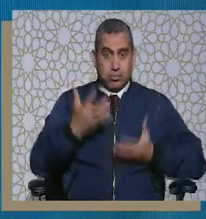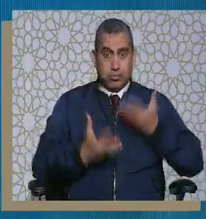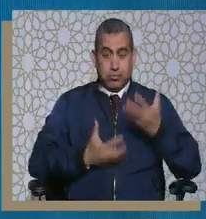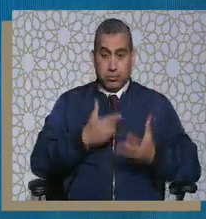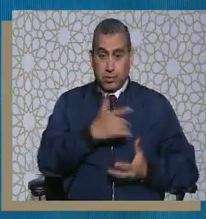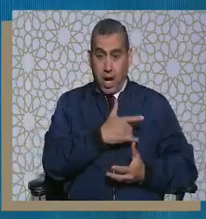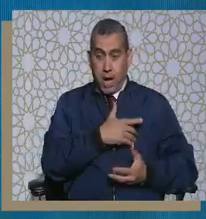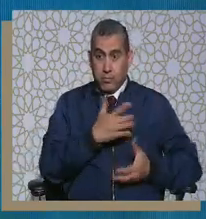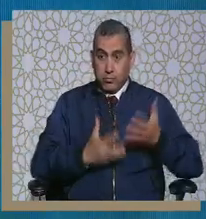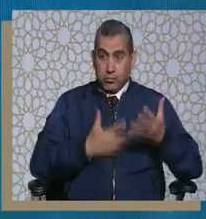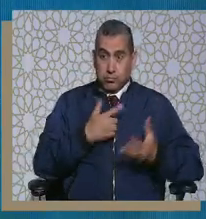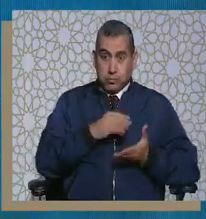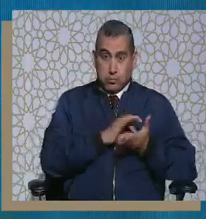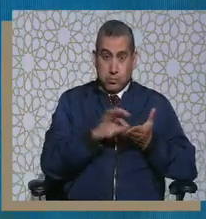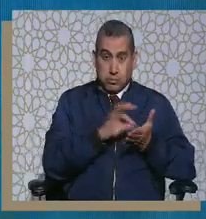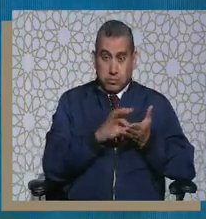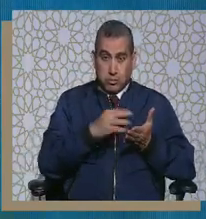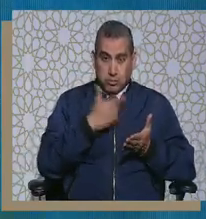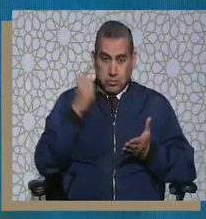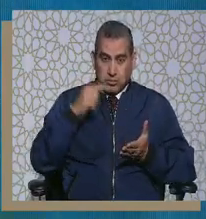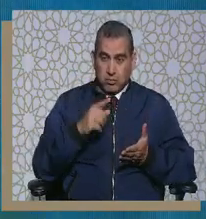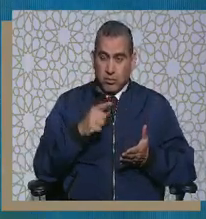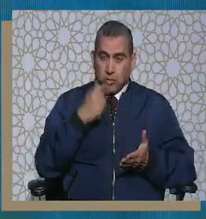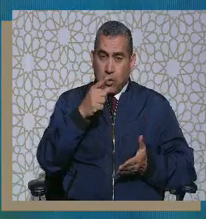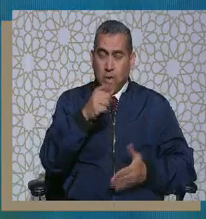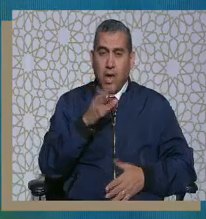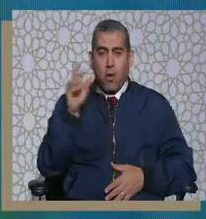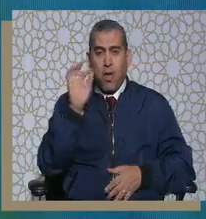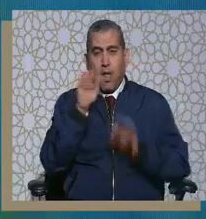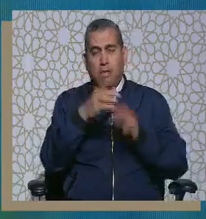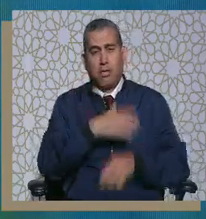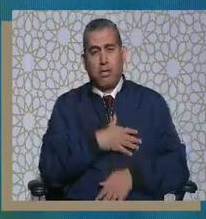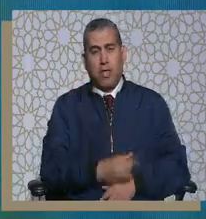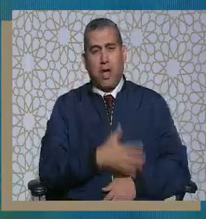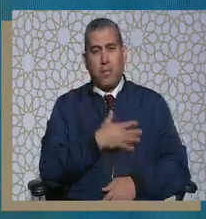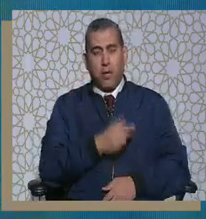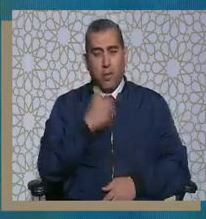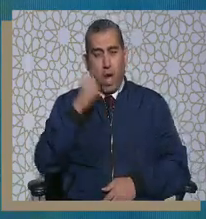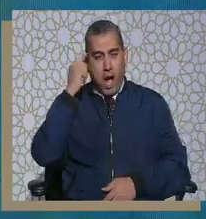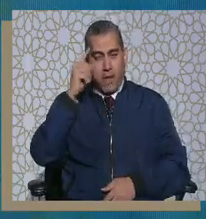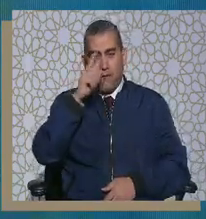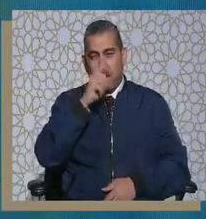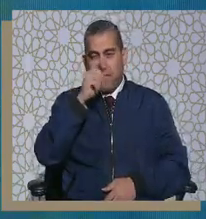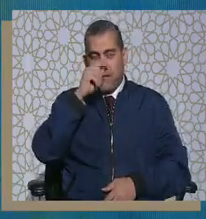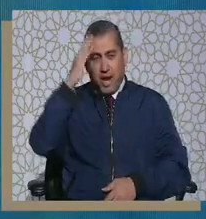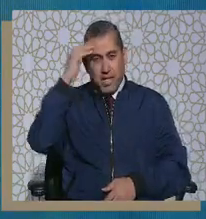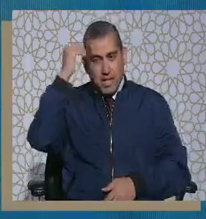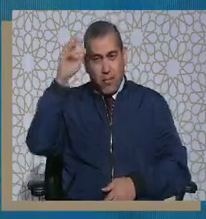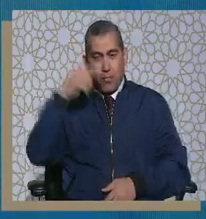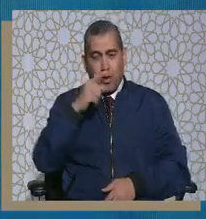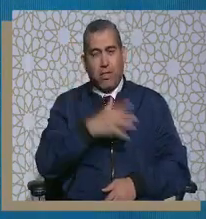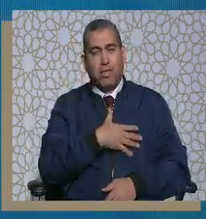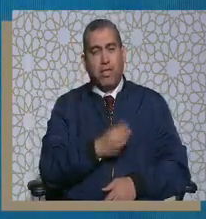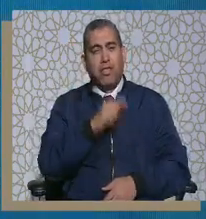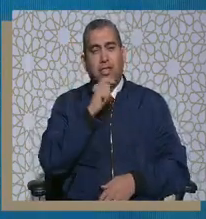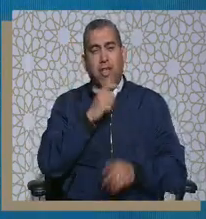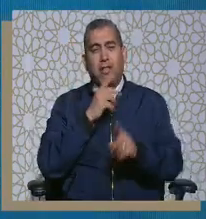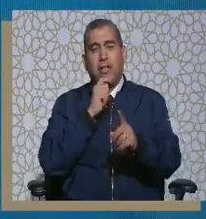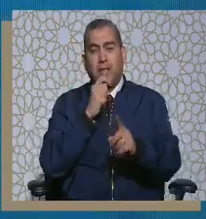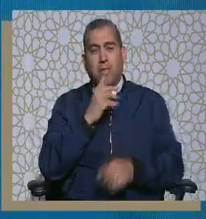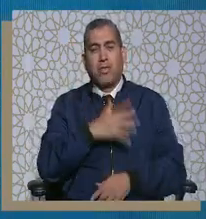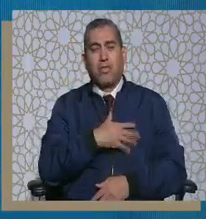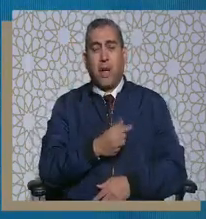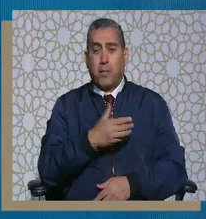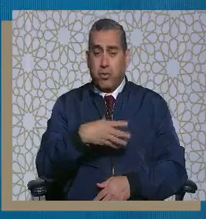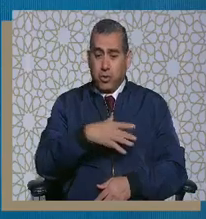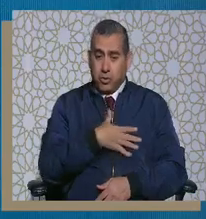قلبك، إيه يعني إن يتقال عليك طيب؟ أنا عارف إن جرايبنا أنت خايف يقولوا عليك طيب وطارق. إيه يعني اللي يقولوا عليك طيب؟